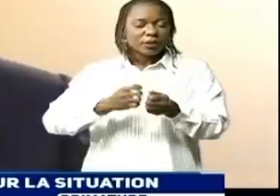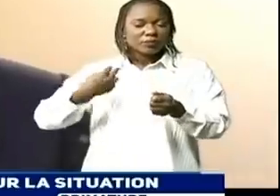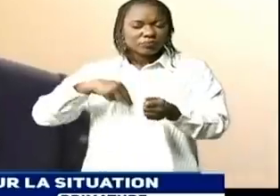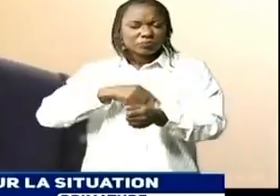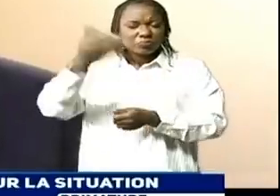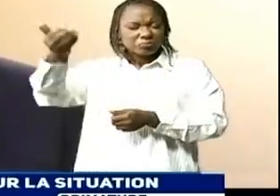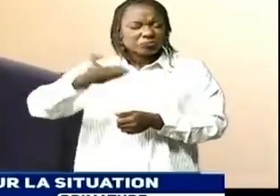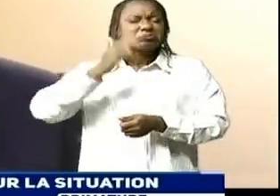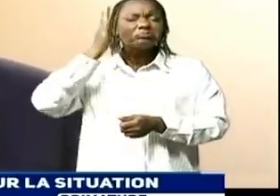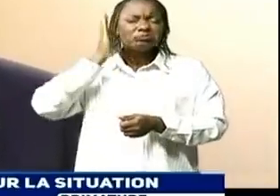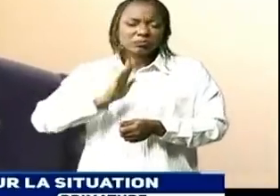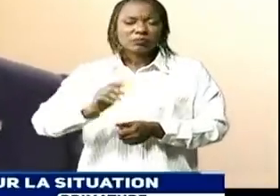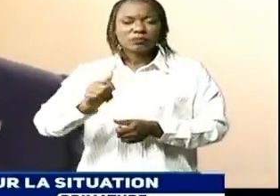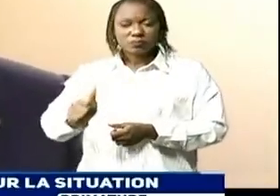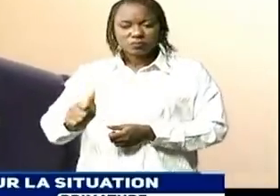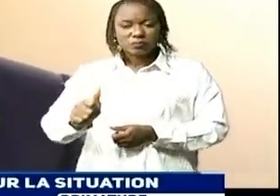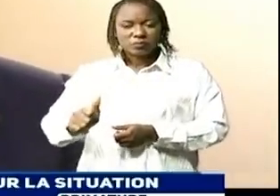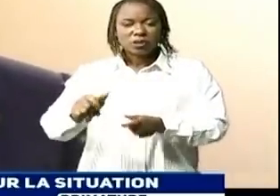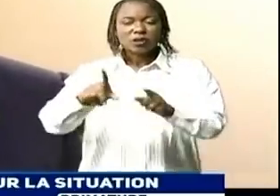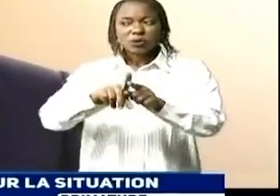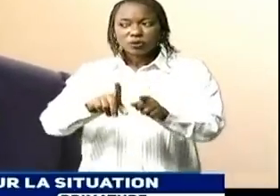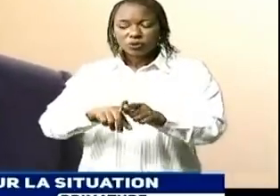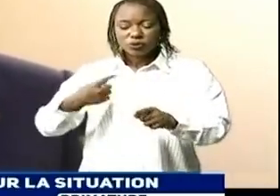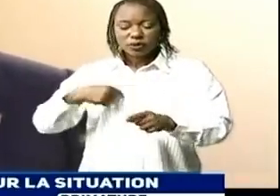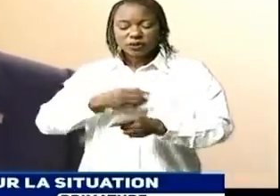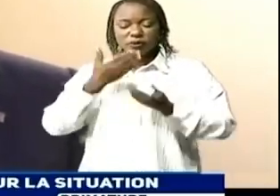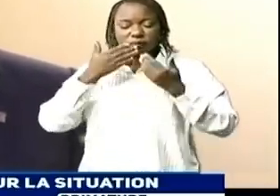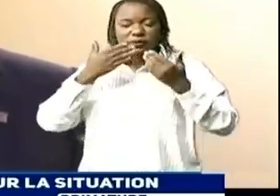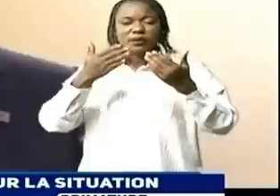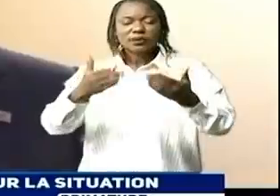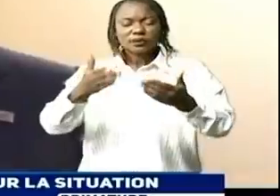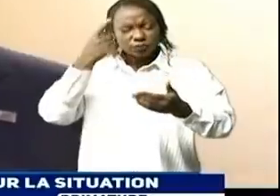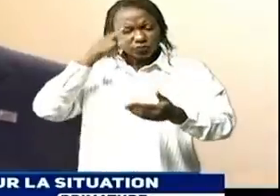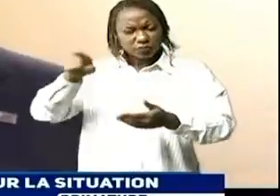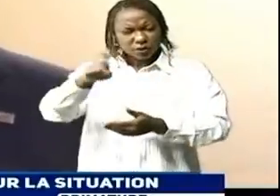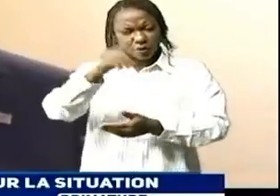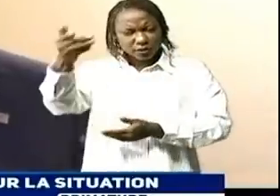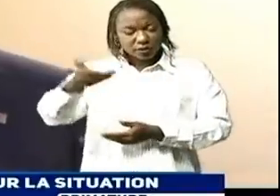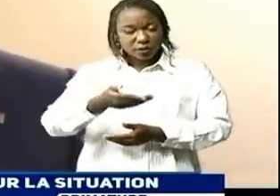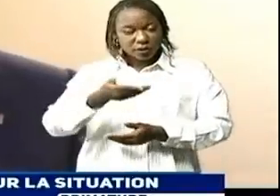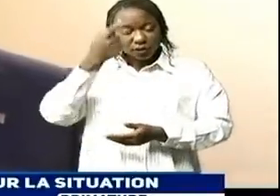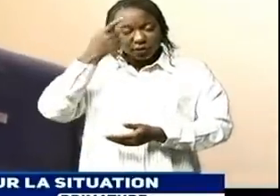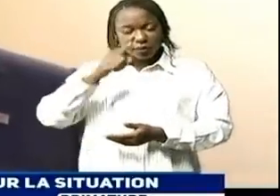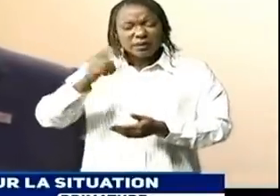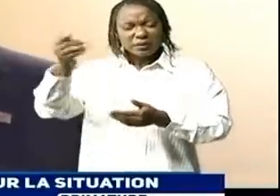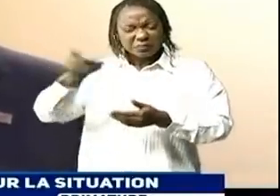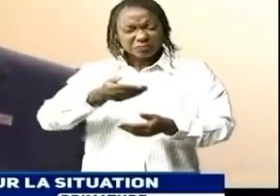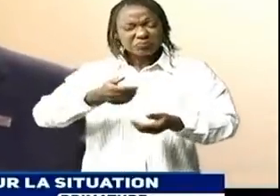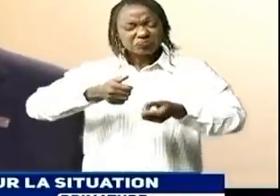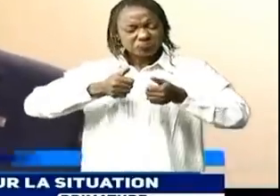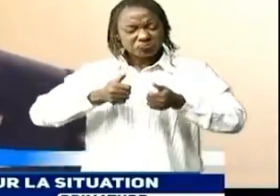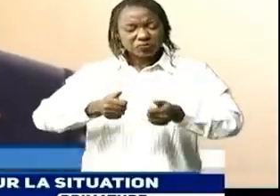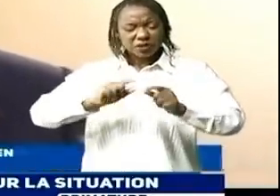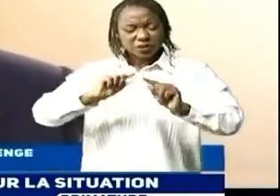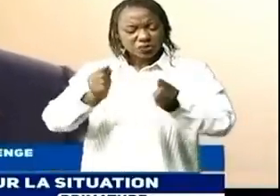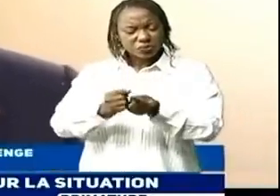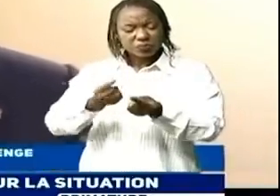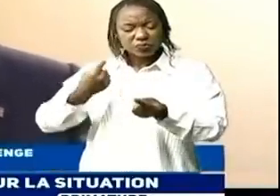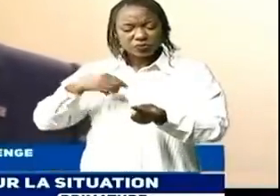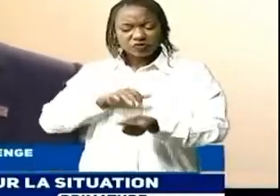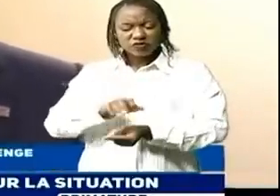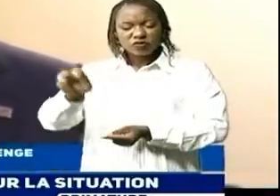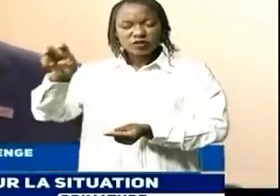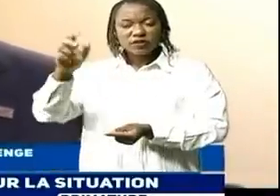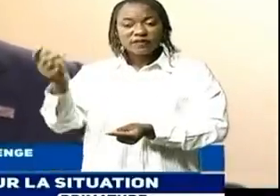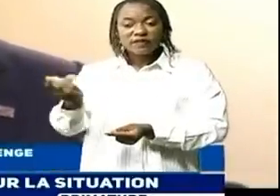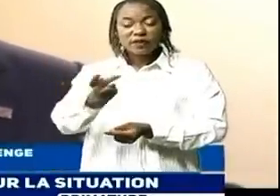population itourienne et nous leur disons merci pour l'accueil qu'ils ont bien voulu réserver à notre délégation, composée bien